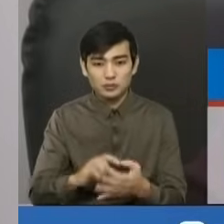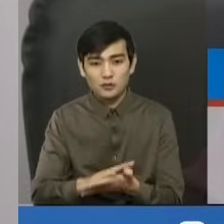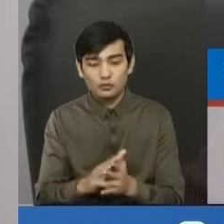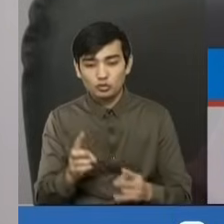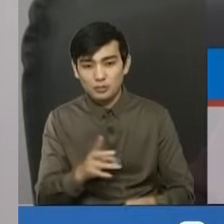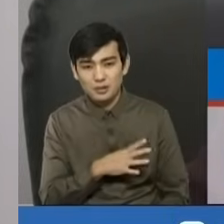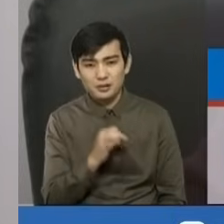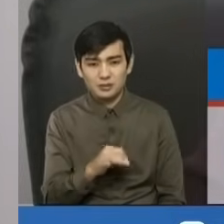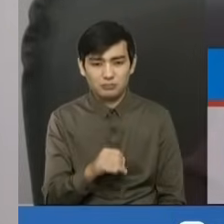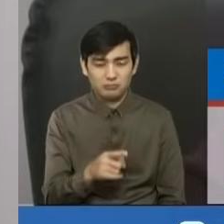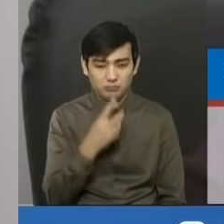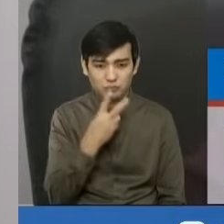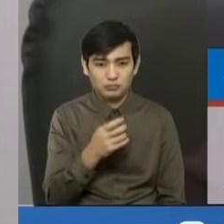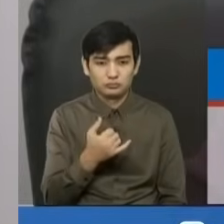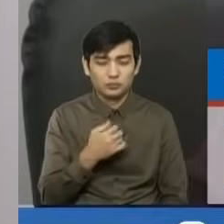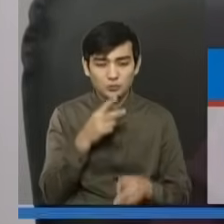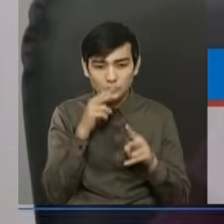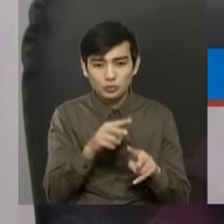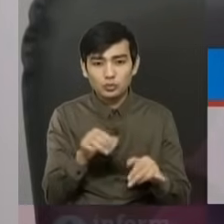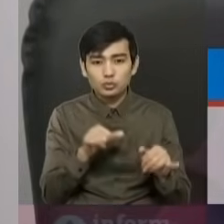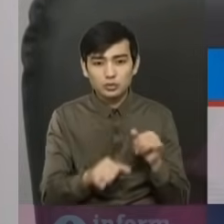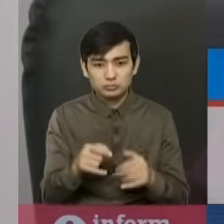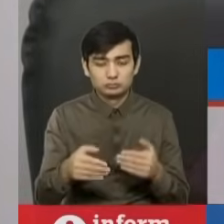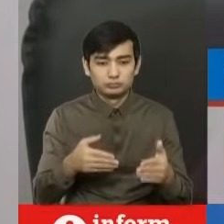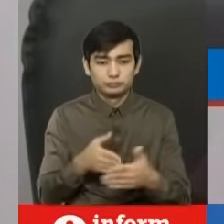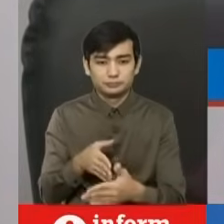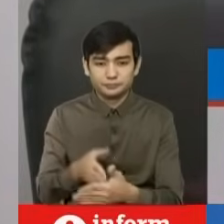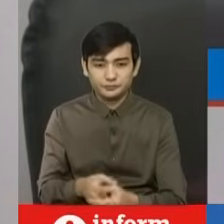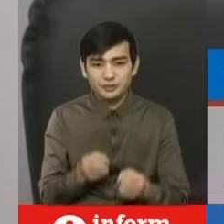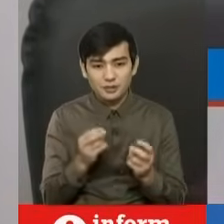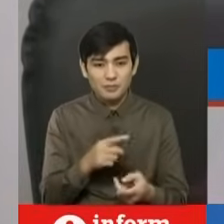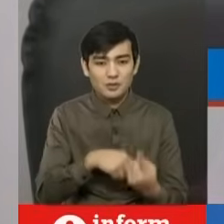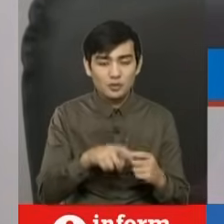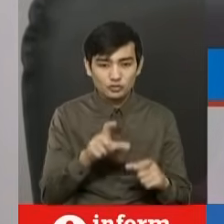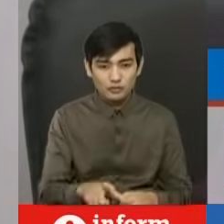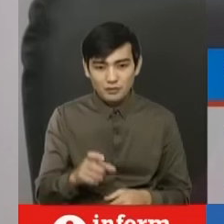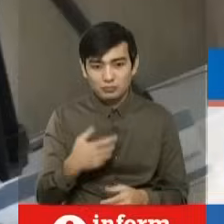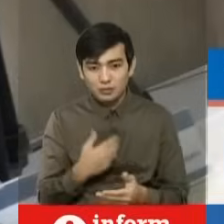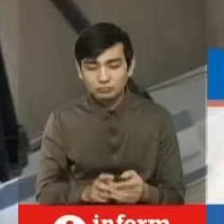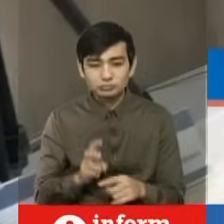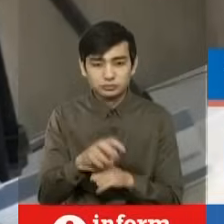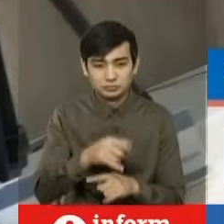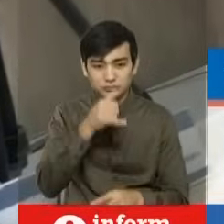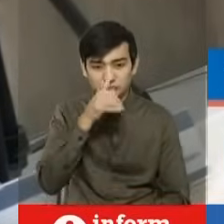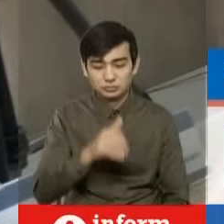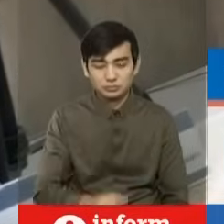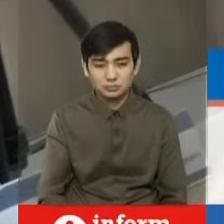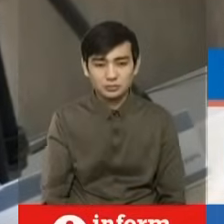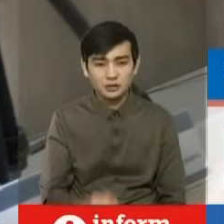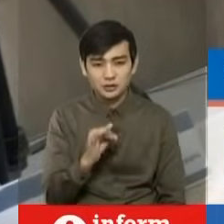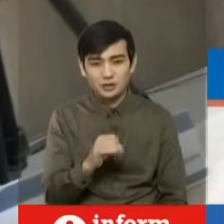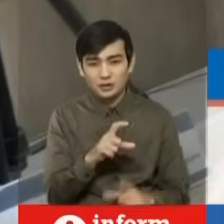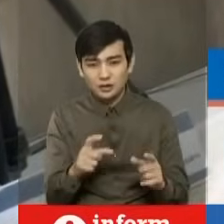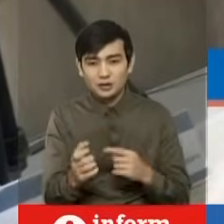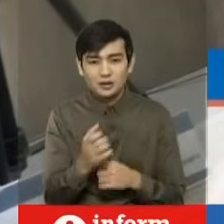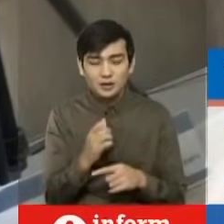самом деле возмутительно это не просто барр это Барри через которое предприниматели сечас перескочить не могут сла